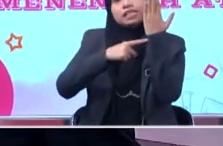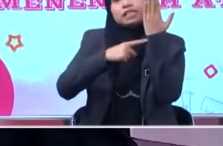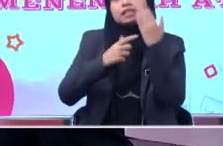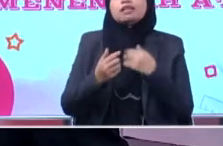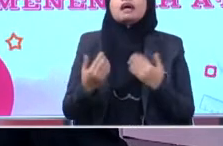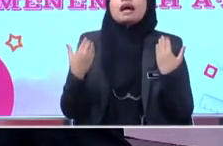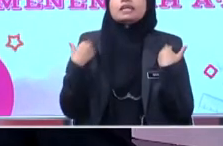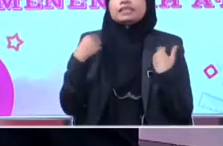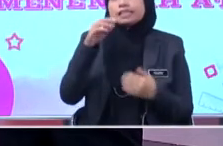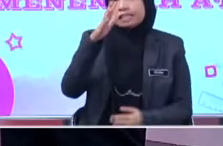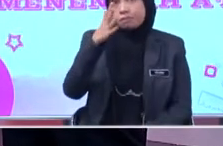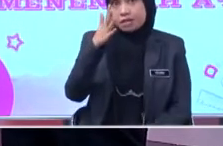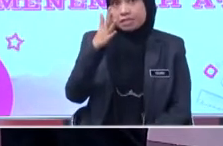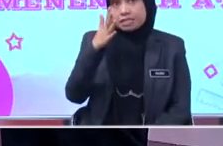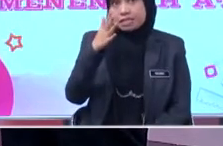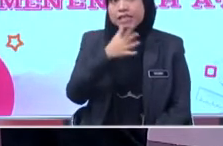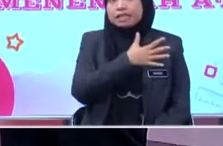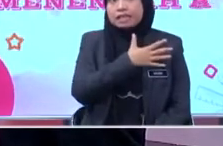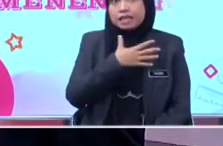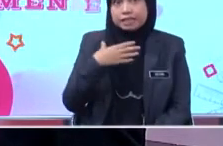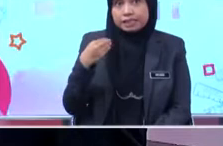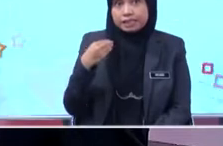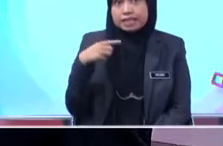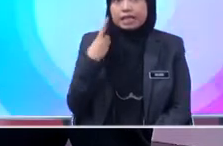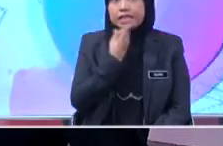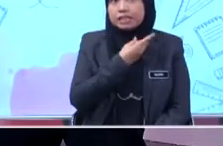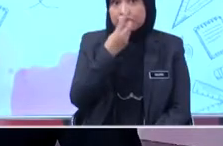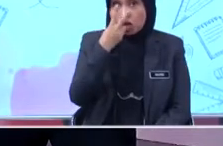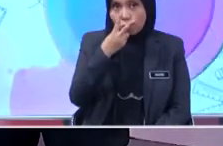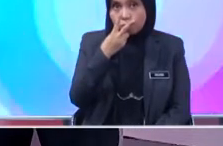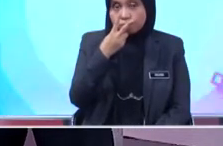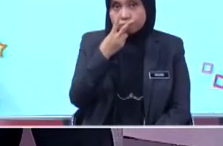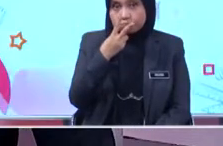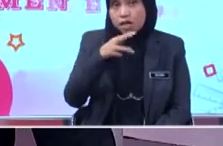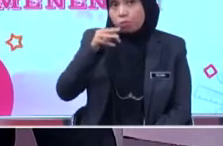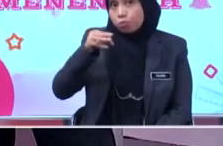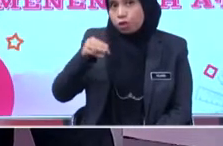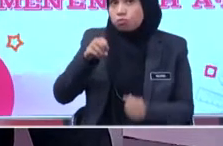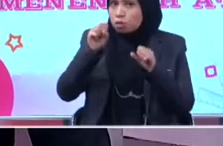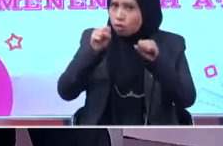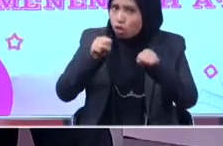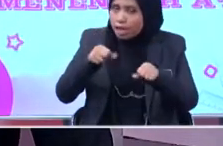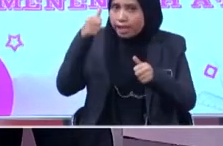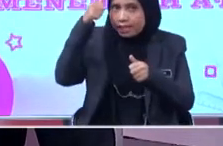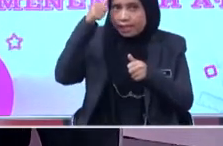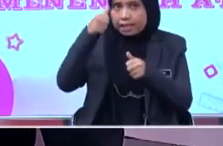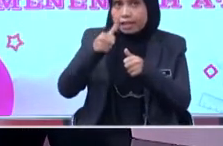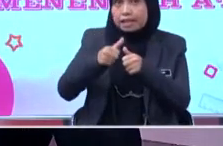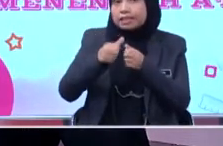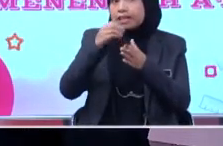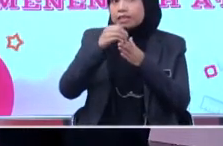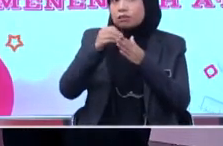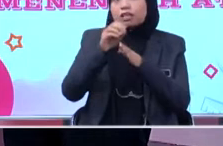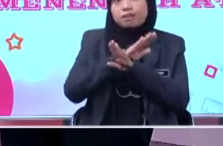ada 15 dan setting Oke sama Dek amuria berhingga atau tidak Kita lokal satu